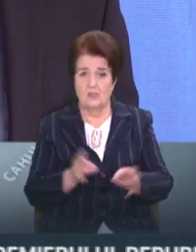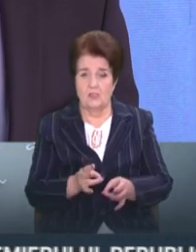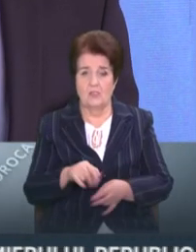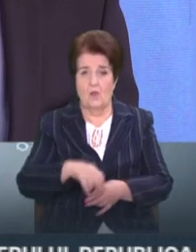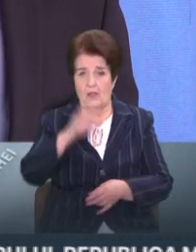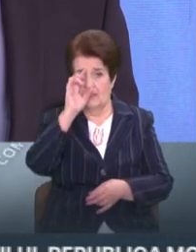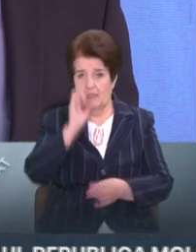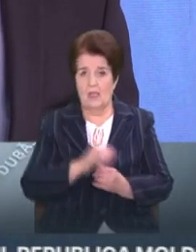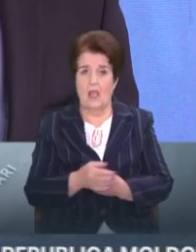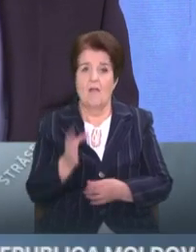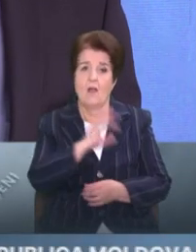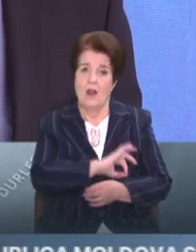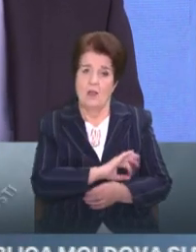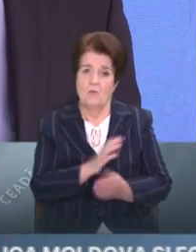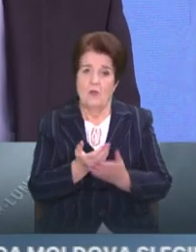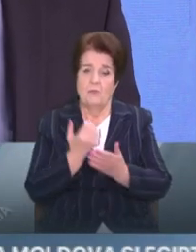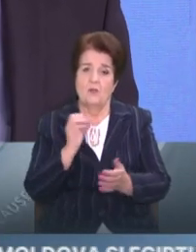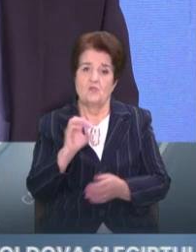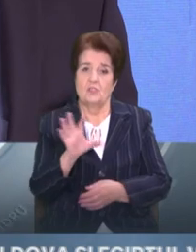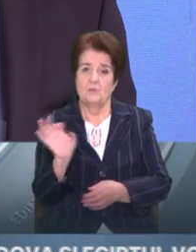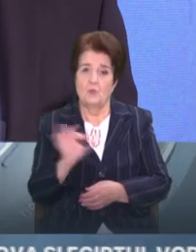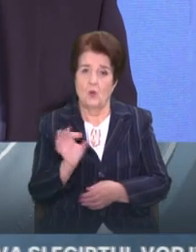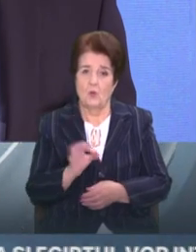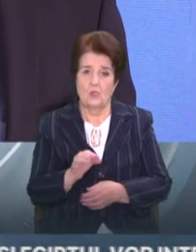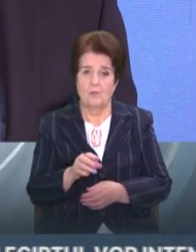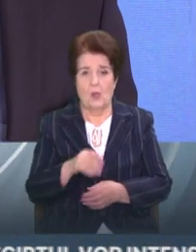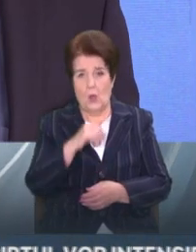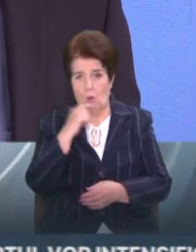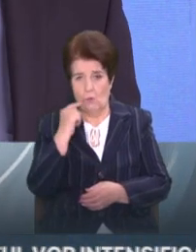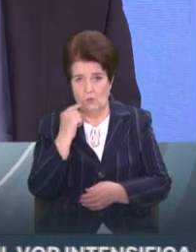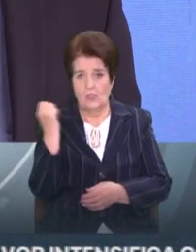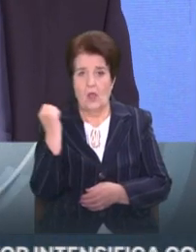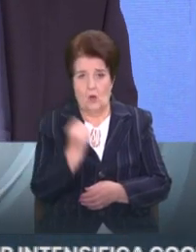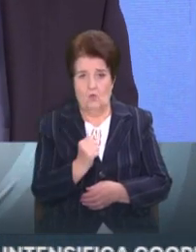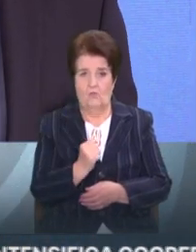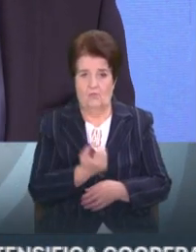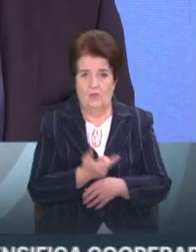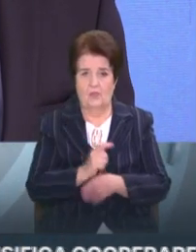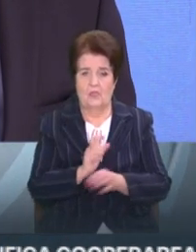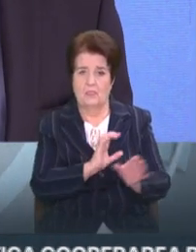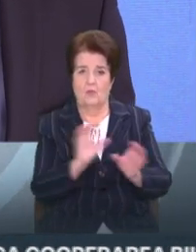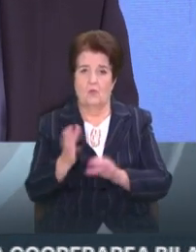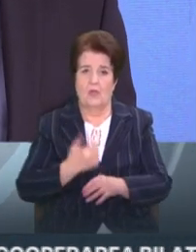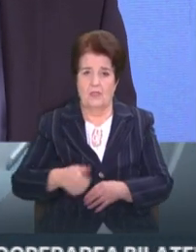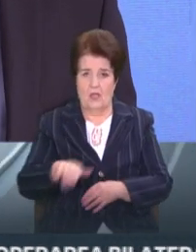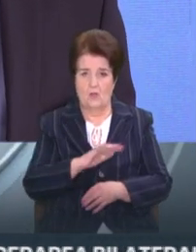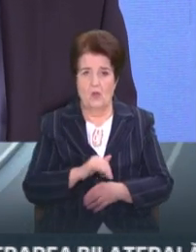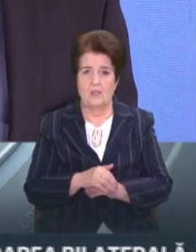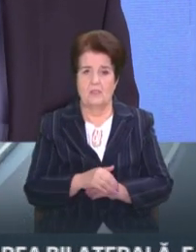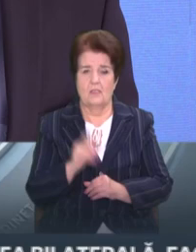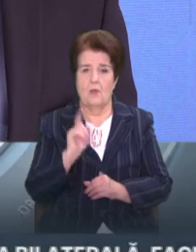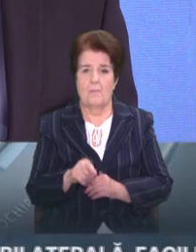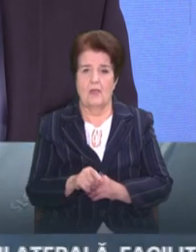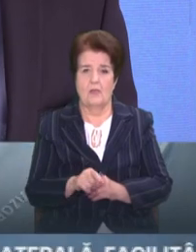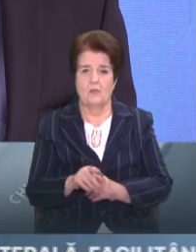țării, valabil până în 15 octombrie, nu credeți că Rusia a lovit cu bună știință și în securitatea noastră energetică pentru a ne lega și